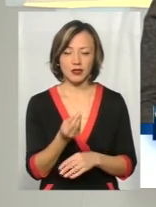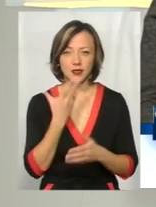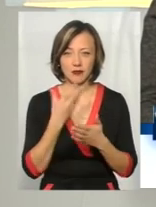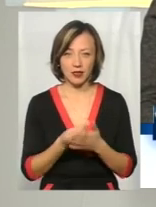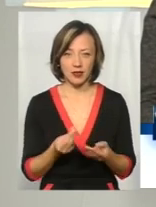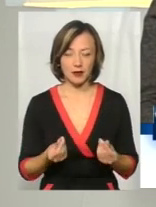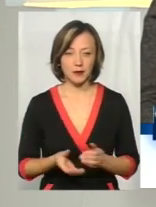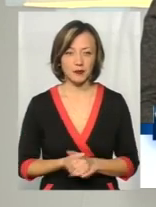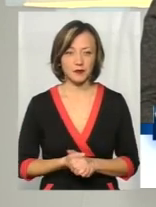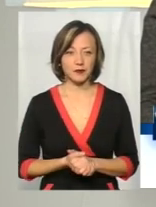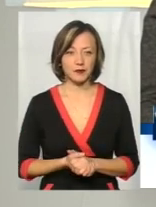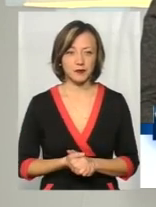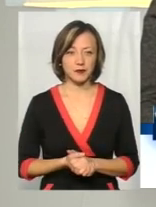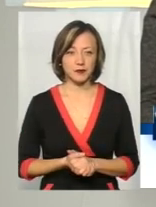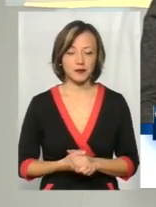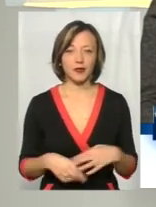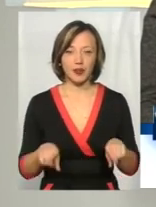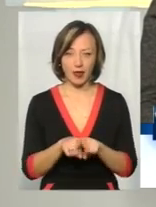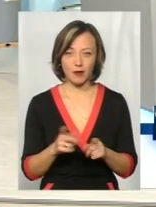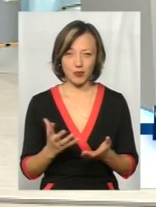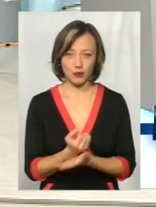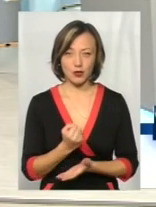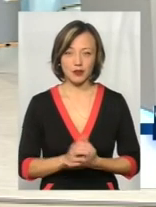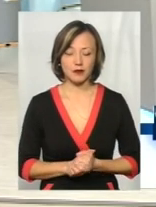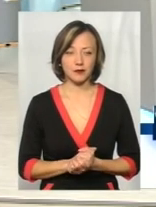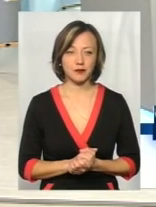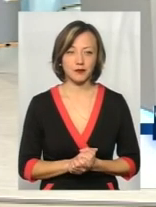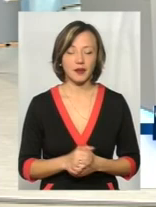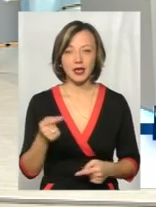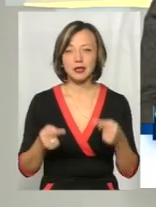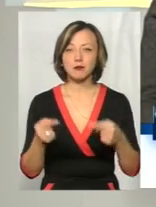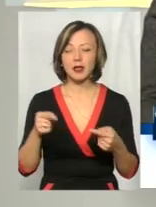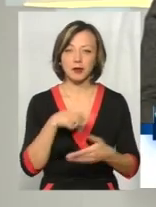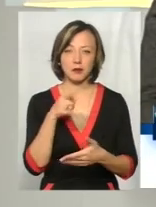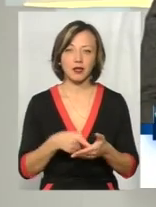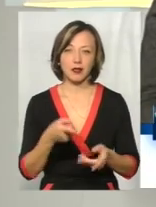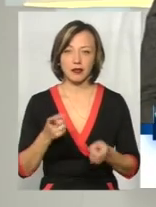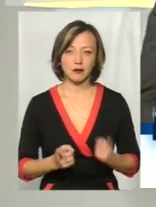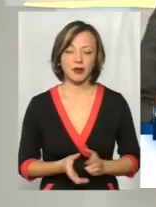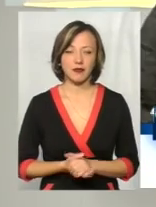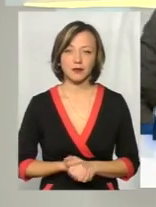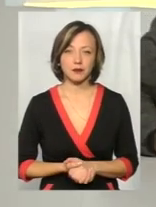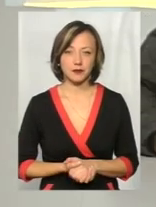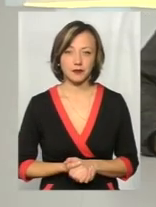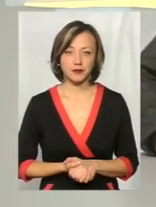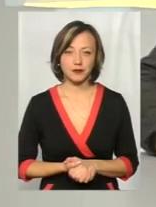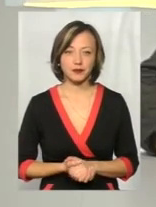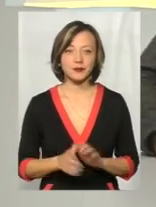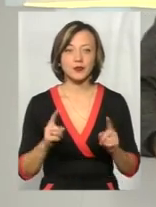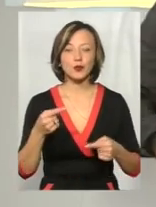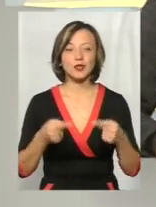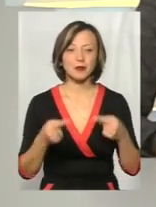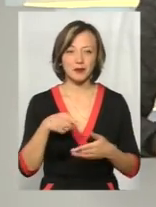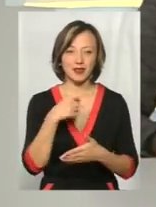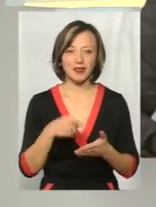кровные деньги. Так получается? Спірне питання, насправді. Дуже спірне